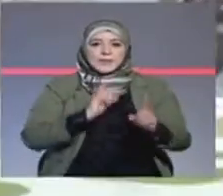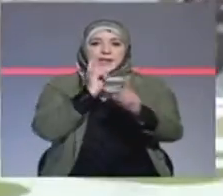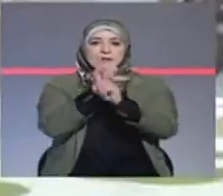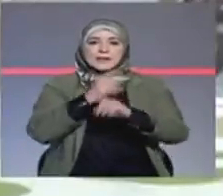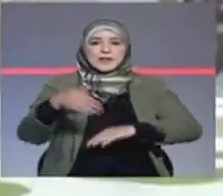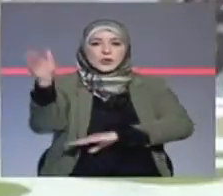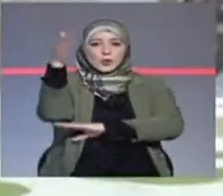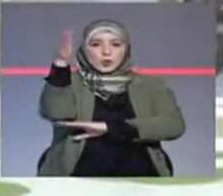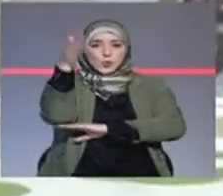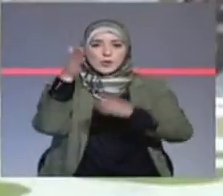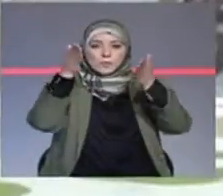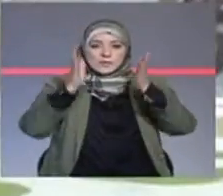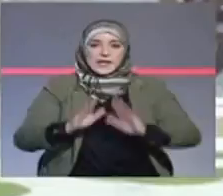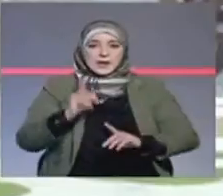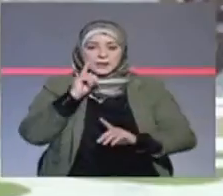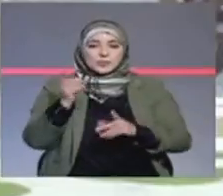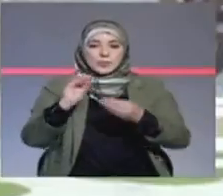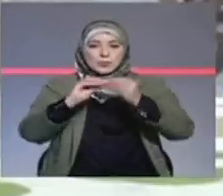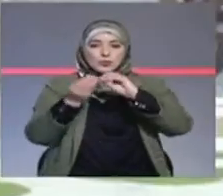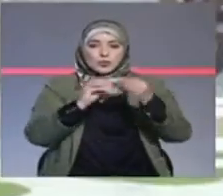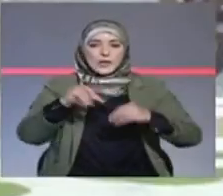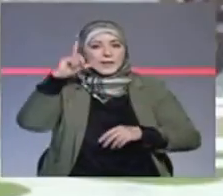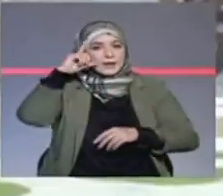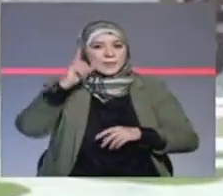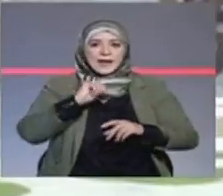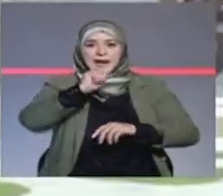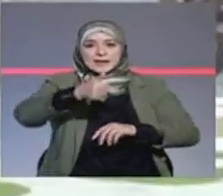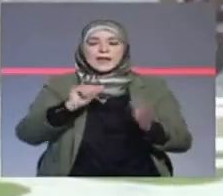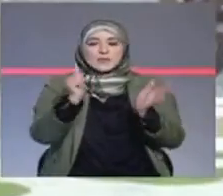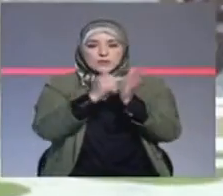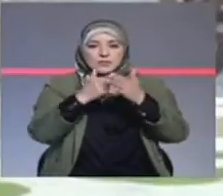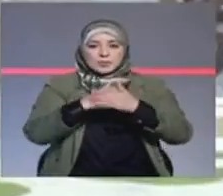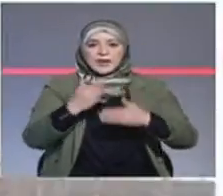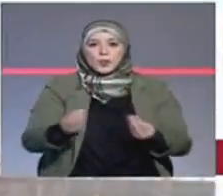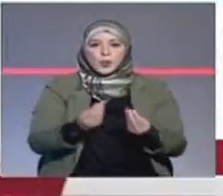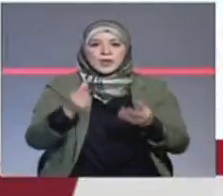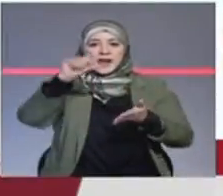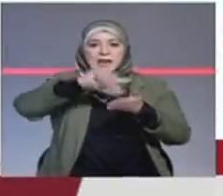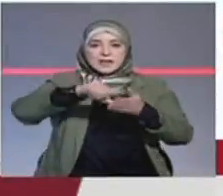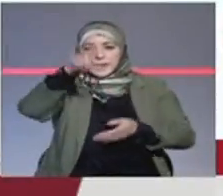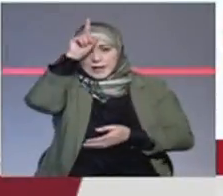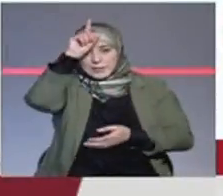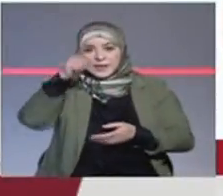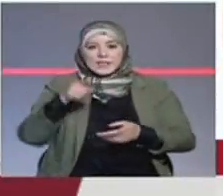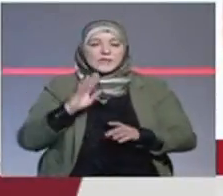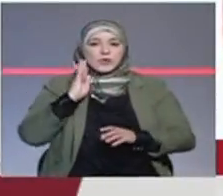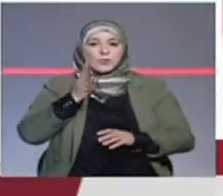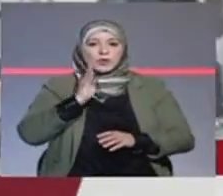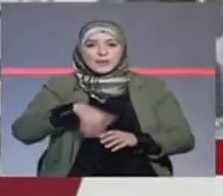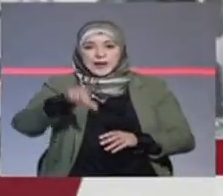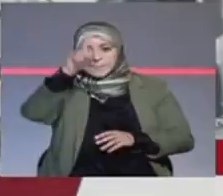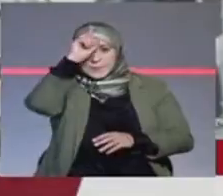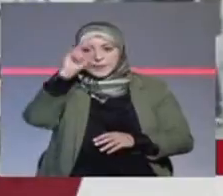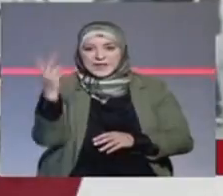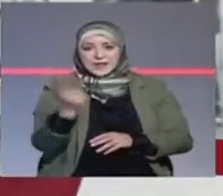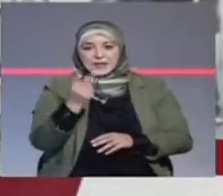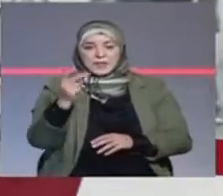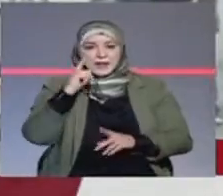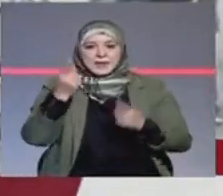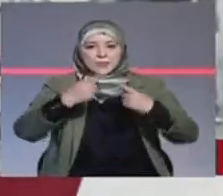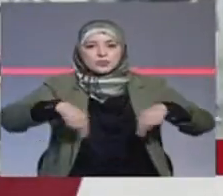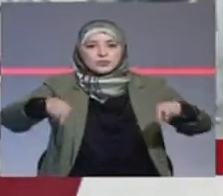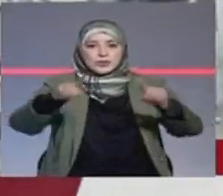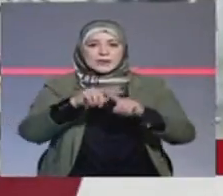تلتقي الدول الرئيسية المعنية بالنزاع الليبي غدا مجددا في العاصمة الألمانية في مؤتمر برلين الثنين الذي يعقد